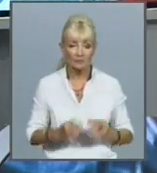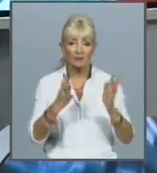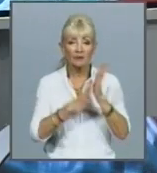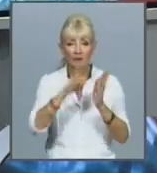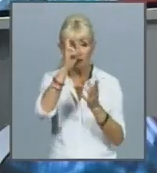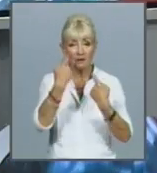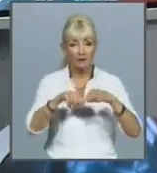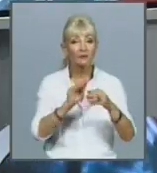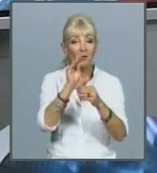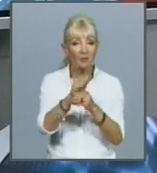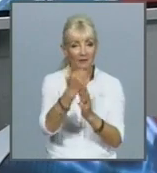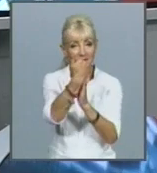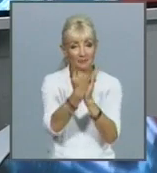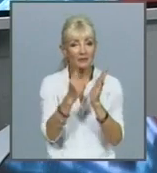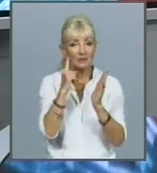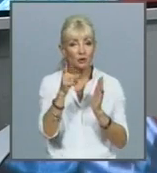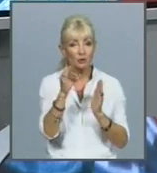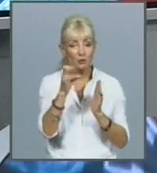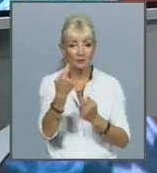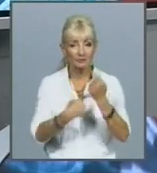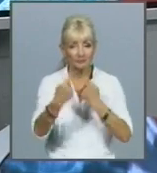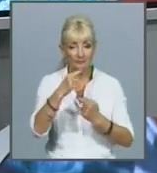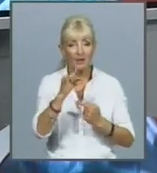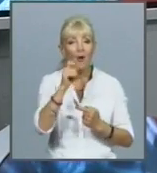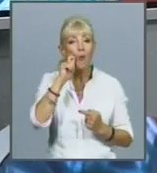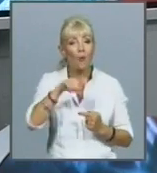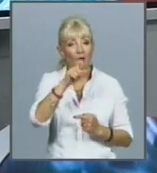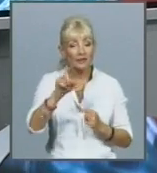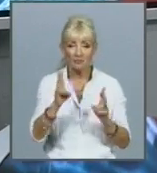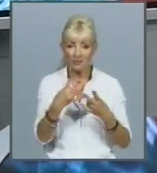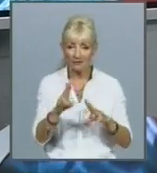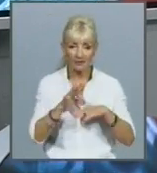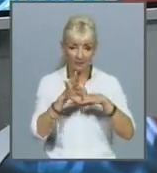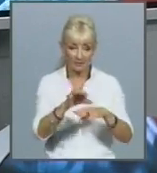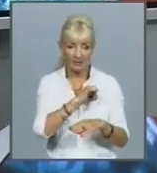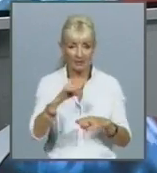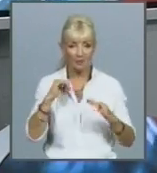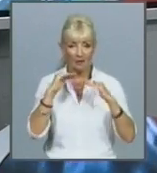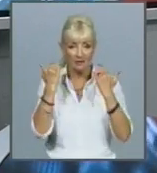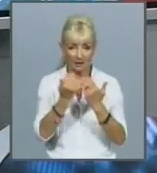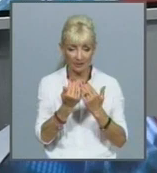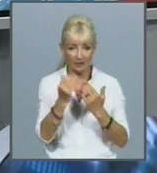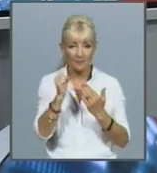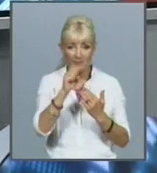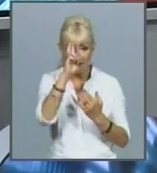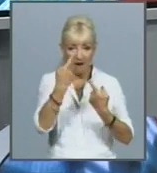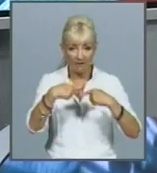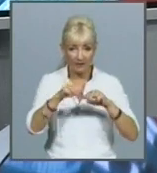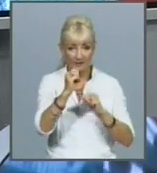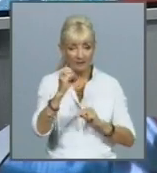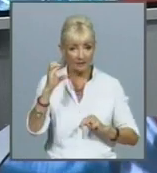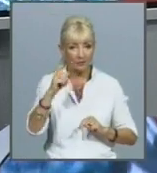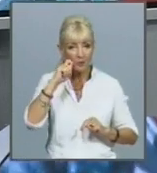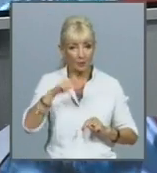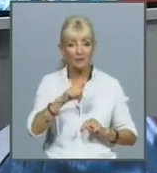9 країн додалися до списку зеленої зони, при поверненні з яких українцям не потрібно проходити самоізоляцію. А от до країн Європейського Союзу